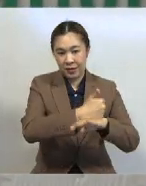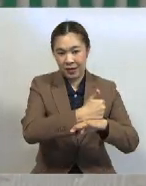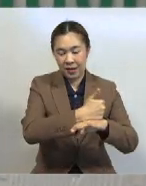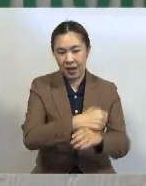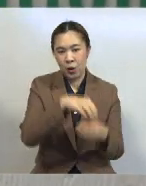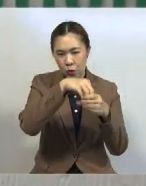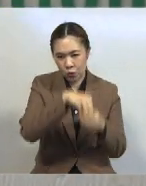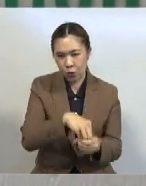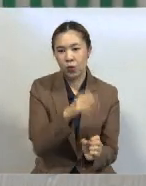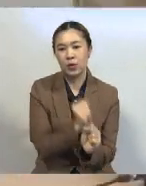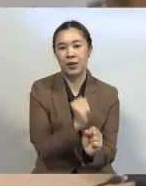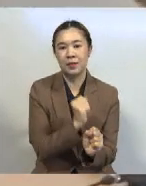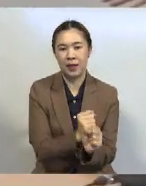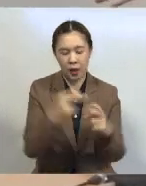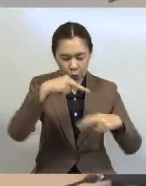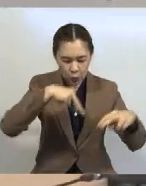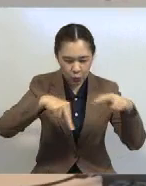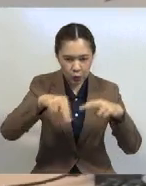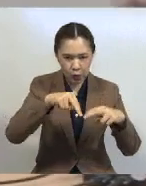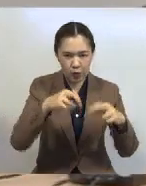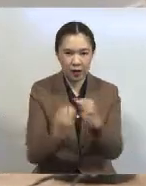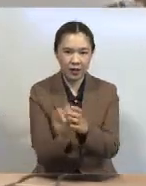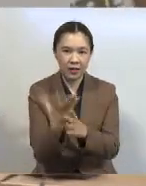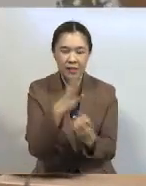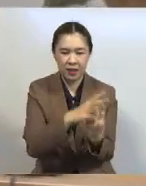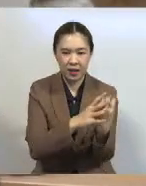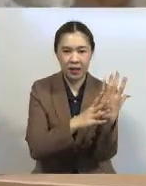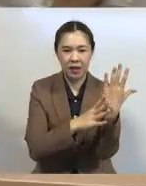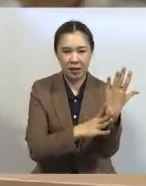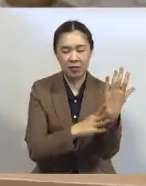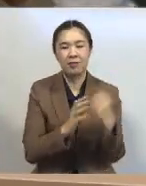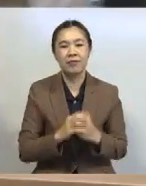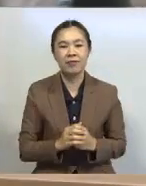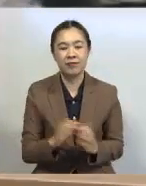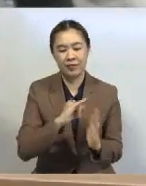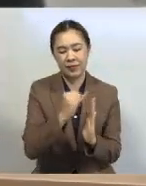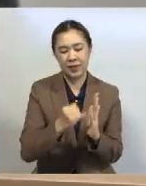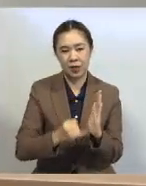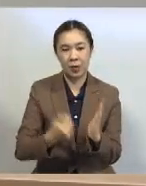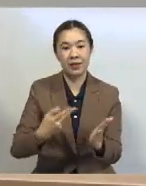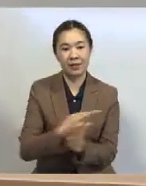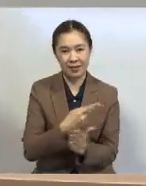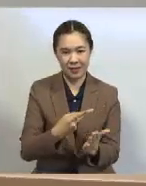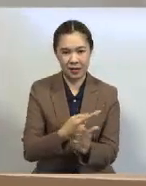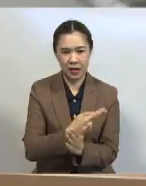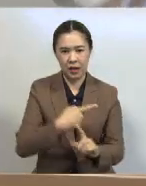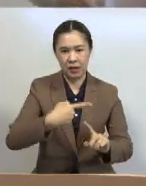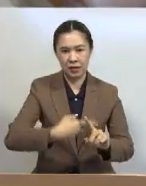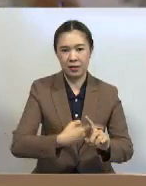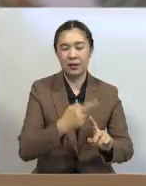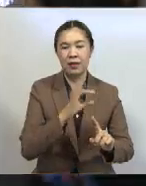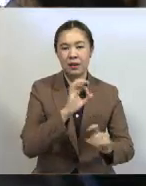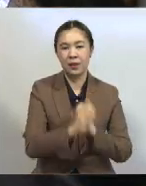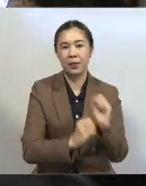พันธุ์สัตว์ป่ารักษาพันธุ์สัตว์ป่าทุ่งใหญ่นเรศวรด้านตะวันตกจังหวัดกาญจนบุรีค่ะตั้งแต่เดือนกันยาย